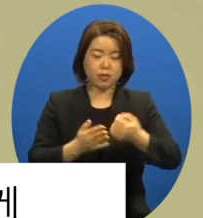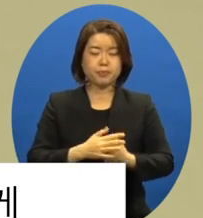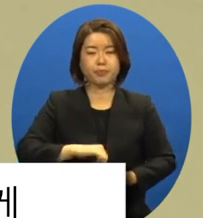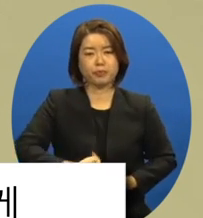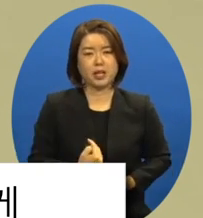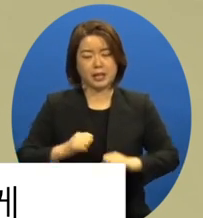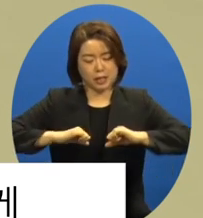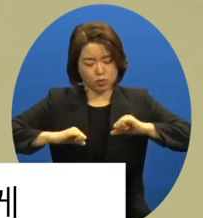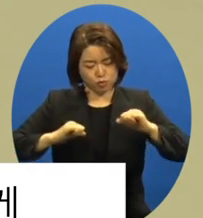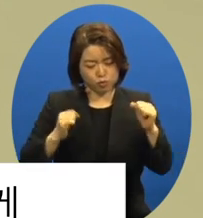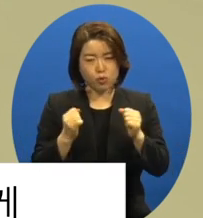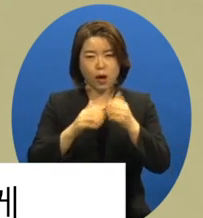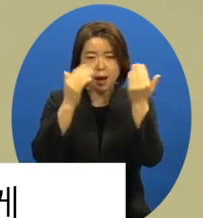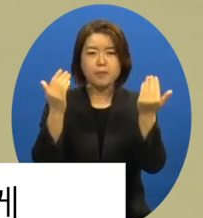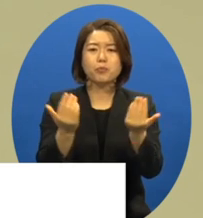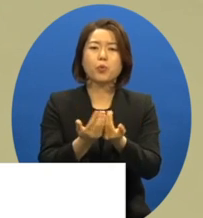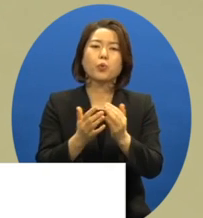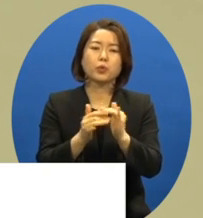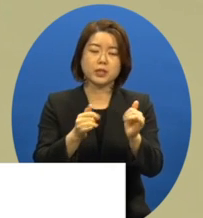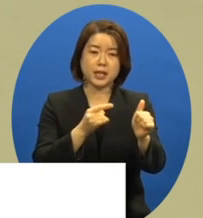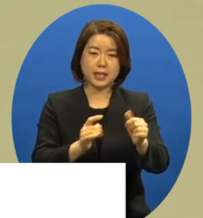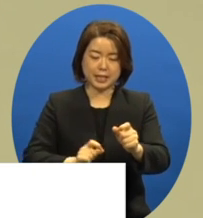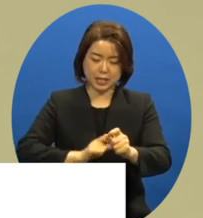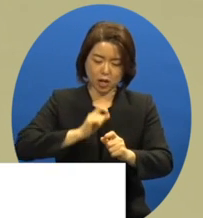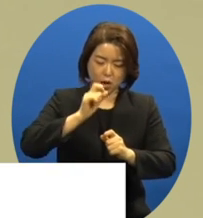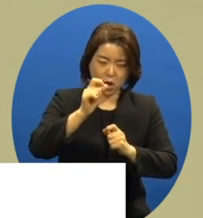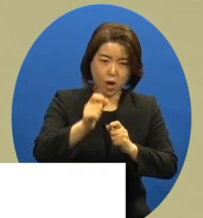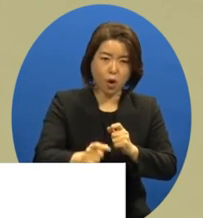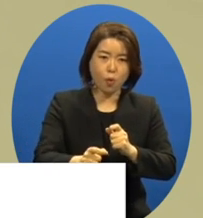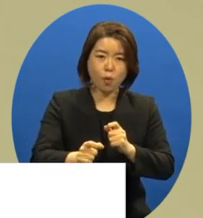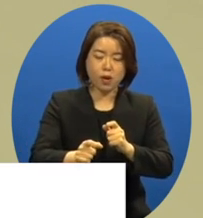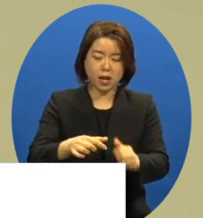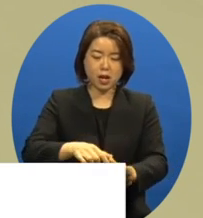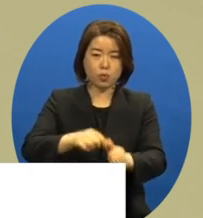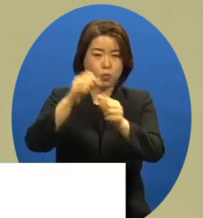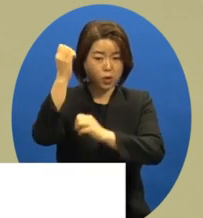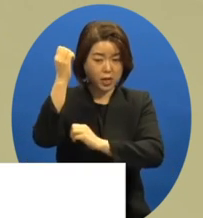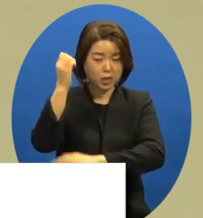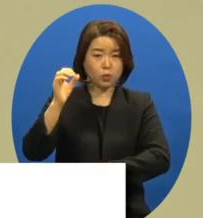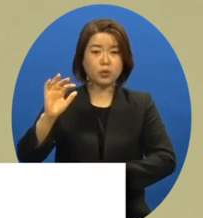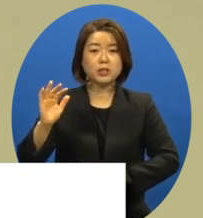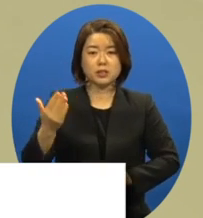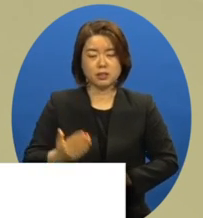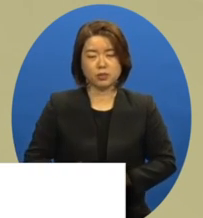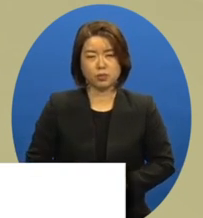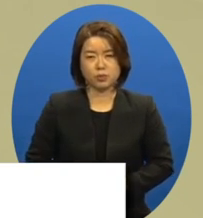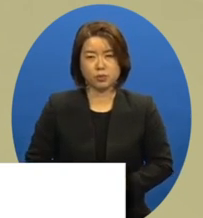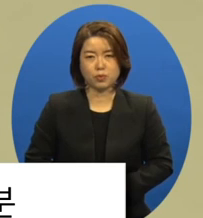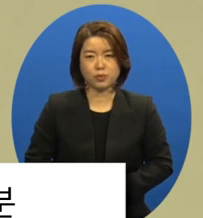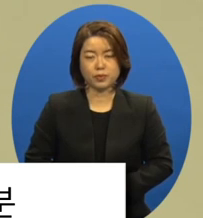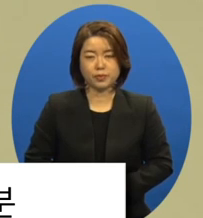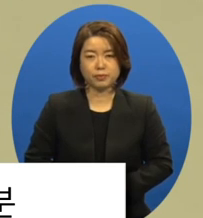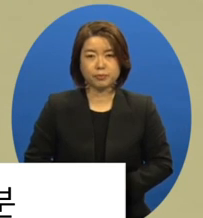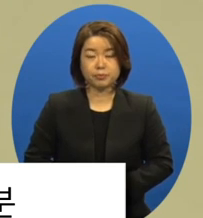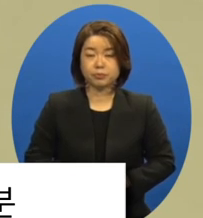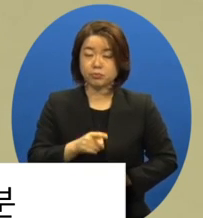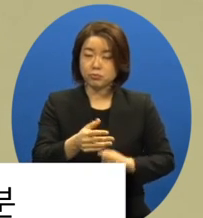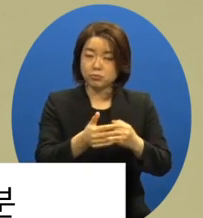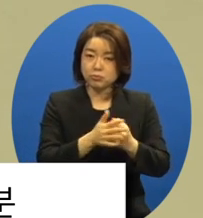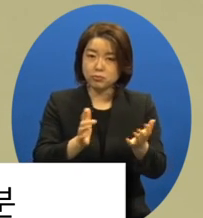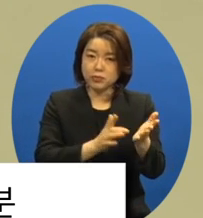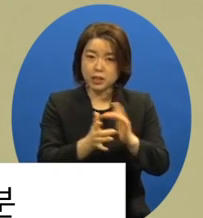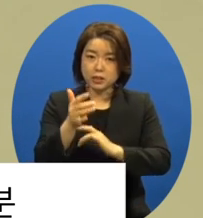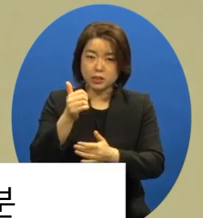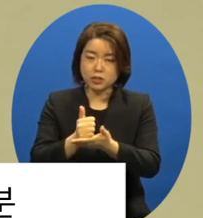자기에게 순종하는 모든 자에게 영원한 구원의 근원이 되시고 라고 말씀했습니다. 그러니까